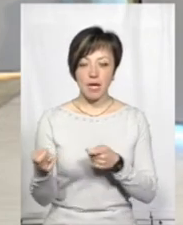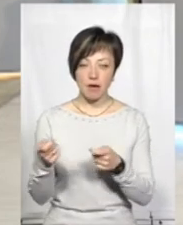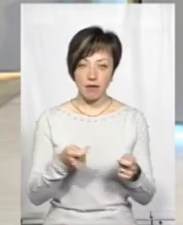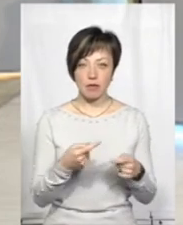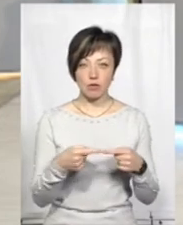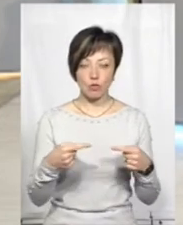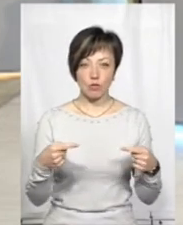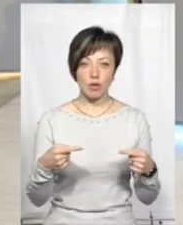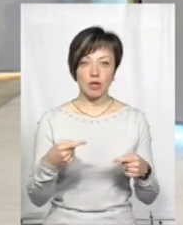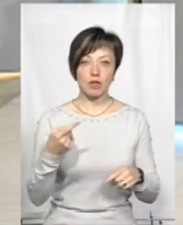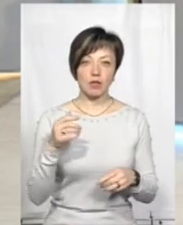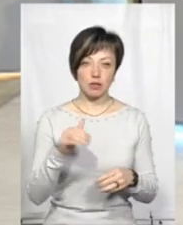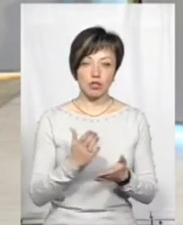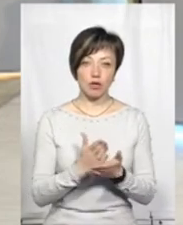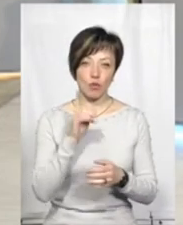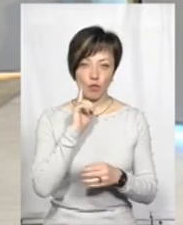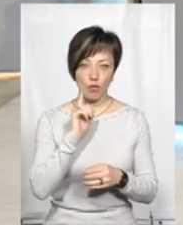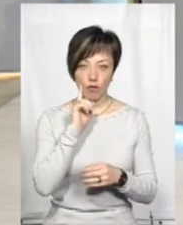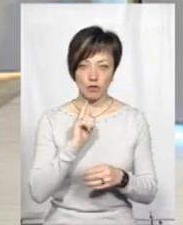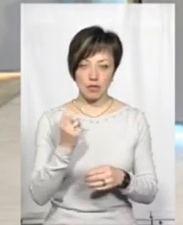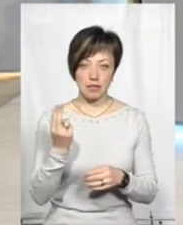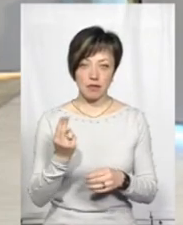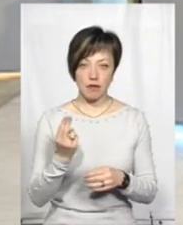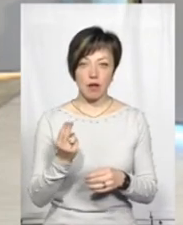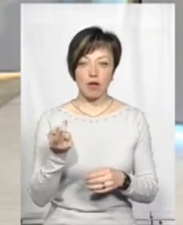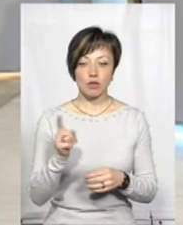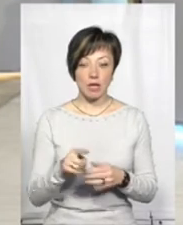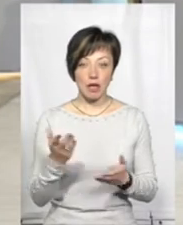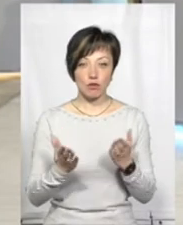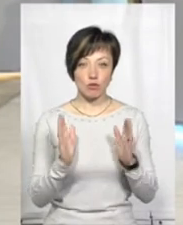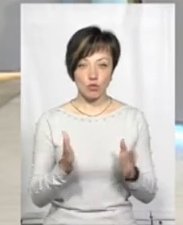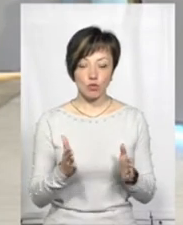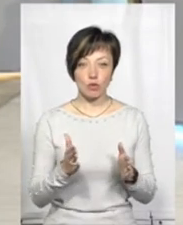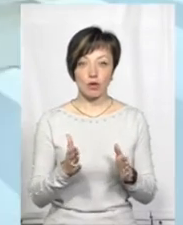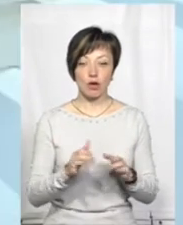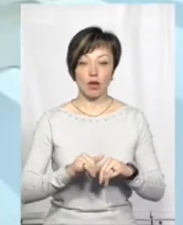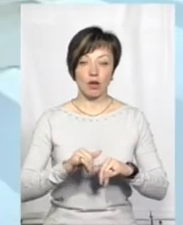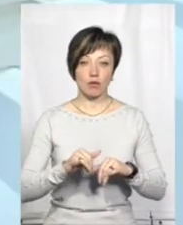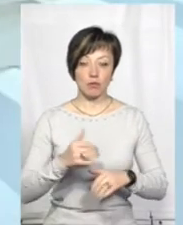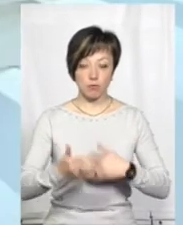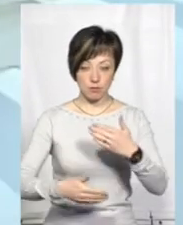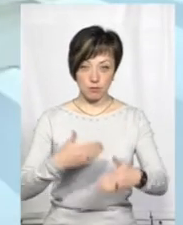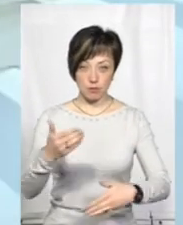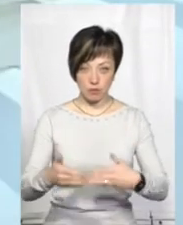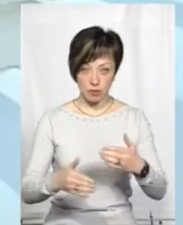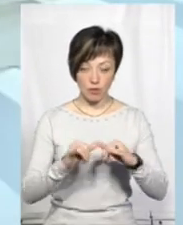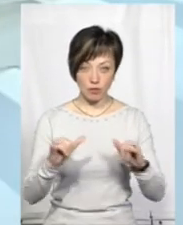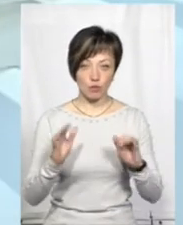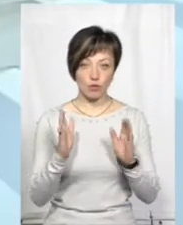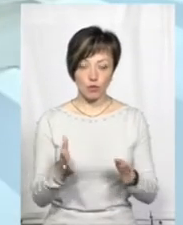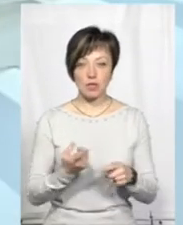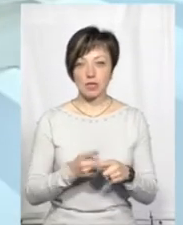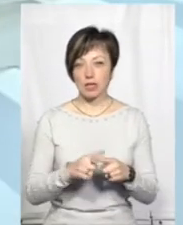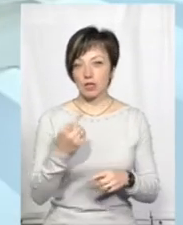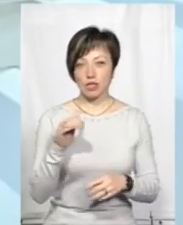тому 1000, я думаю, що це є умовна, скажімо так, цифра, оскільки якщо будуть зрушення, я думаю, я переконаний, що вони будуть, то